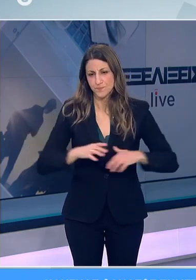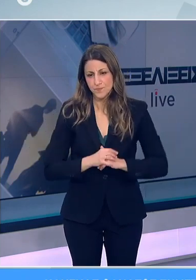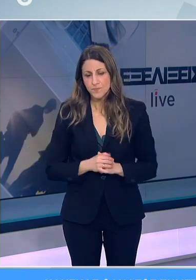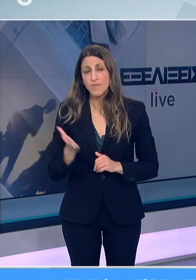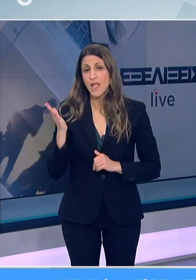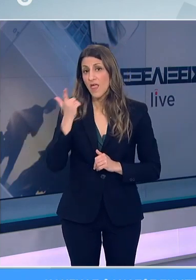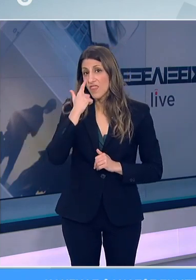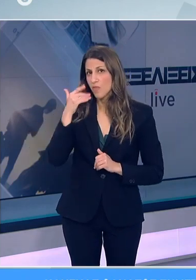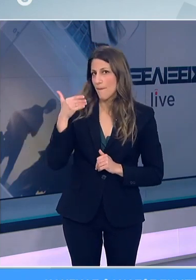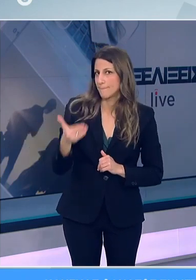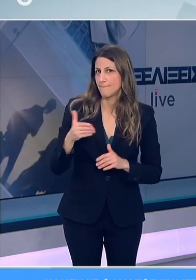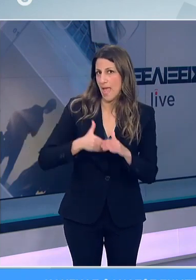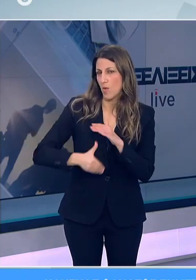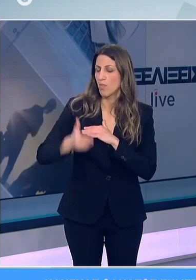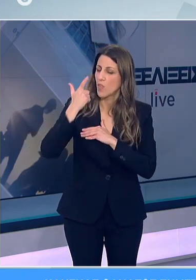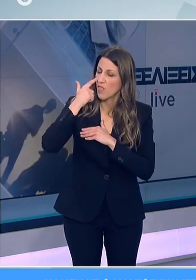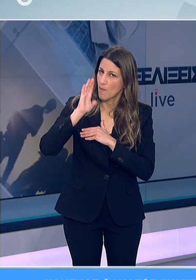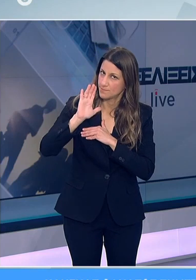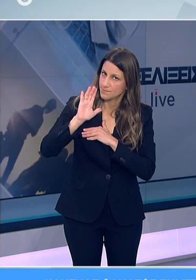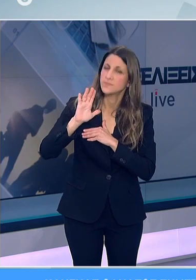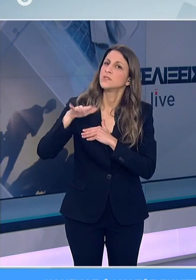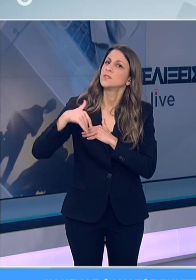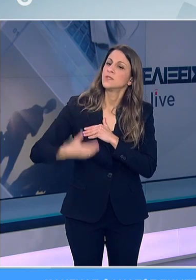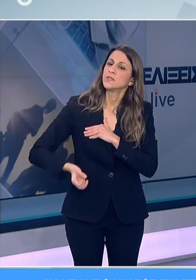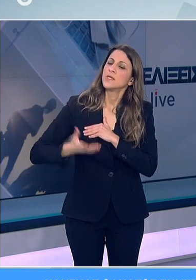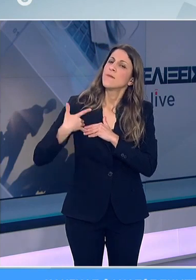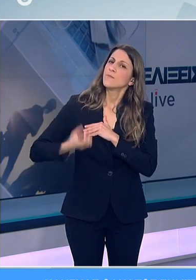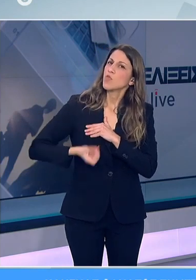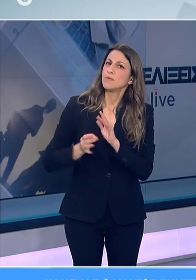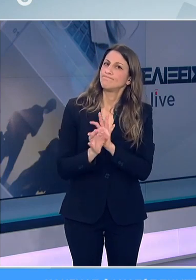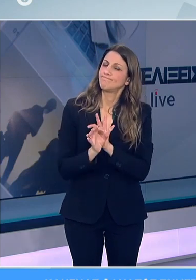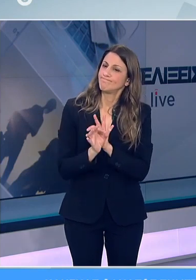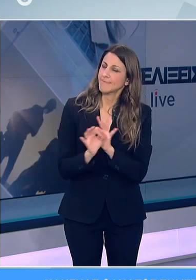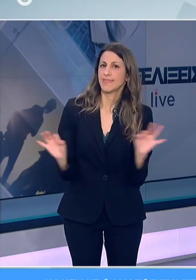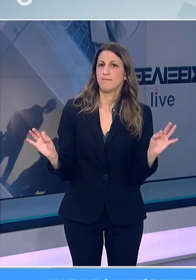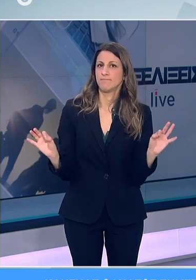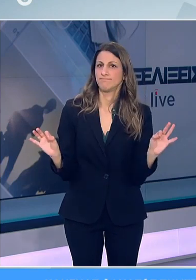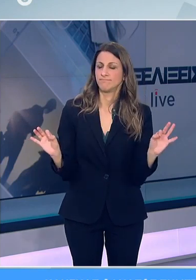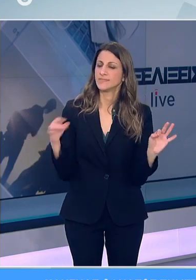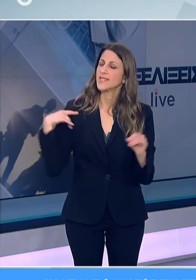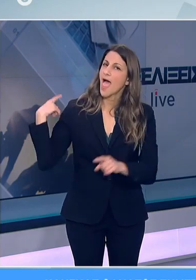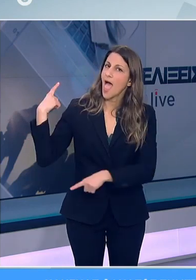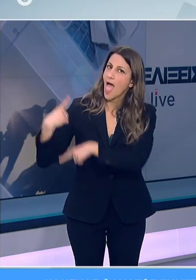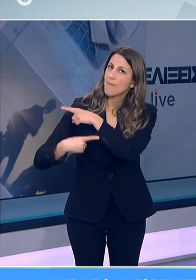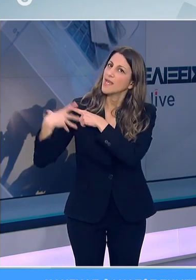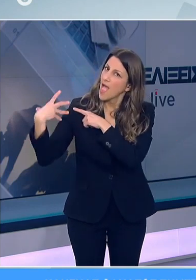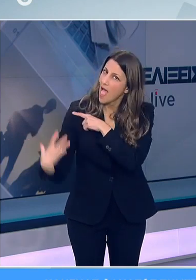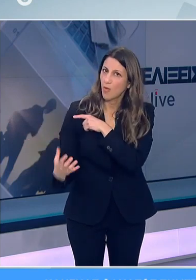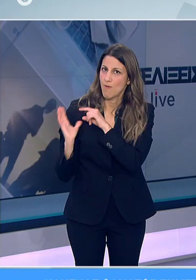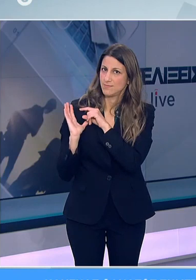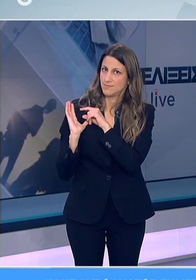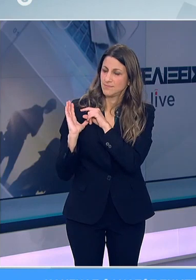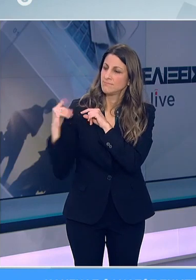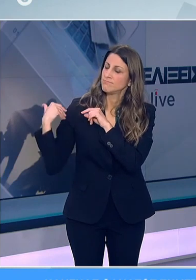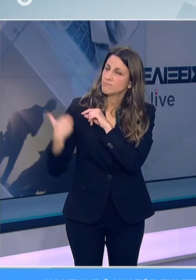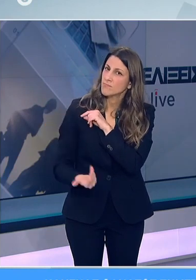στο μέλλον και πιστεύω ότι θα είμαστε έτοιμοι να αντιδράσουμε, θα έχουμε πολύ περισσότερη εμπειρία. Μαζέψαμε πάρα πολύ